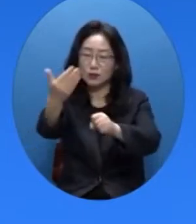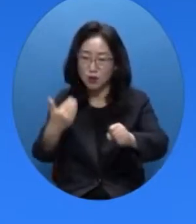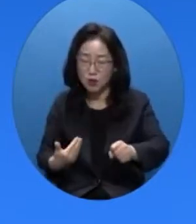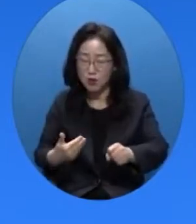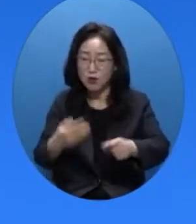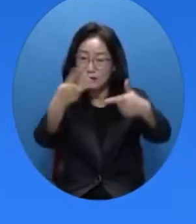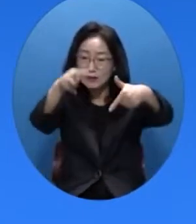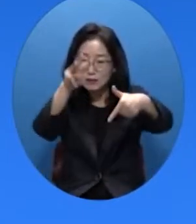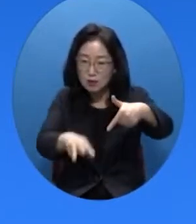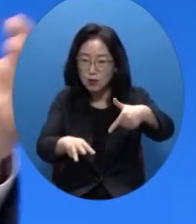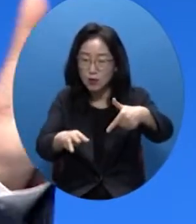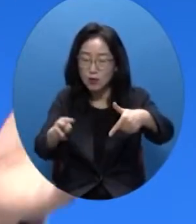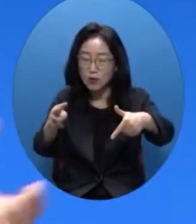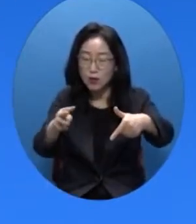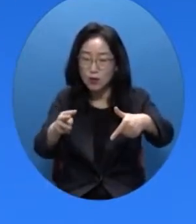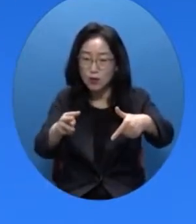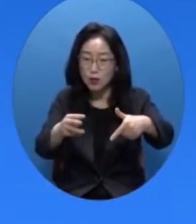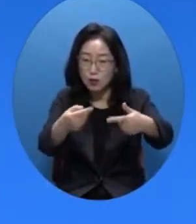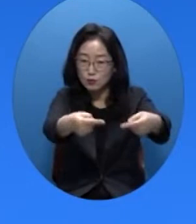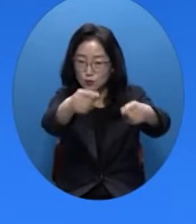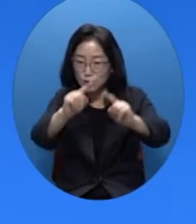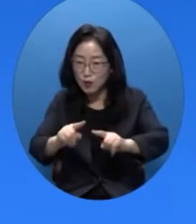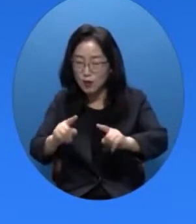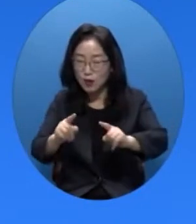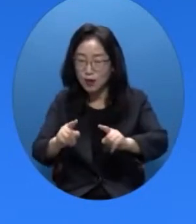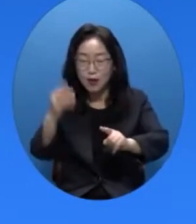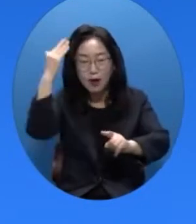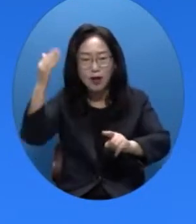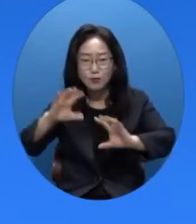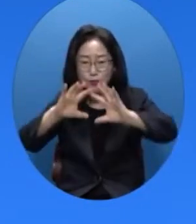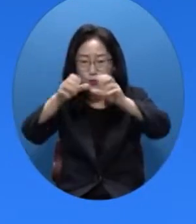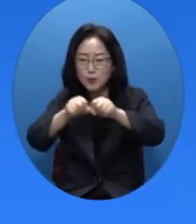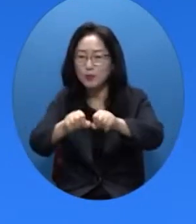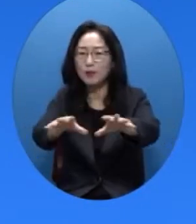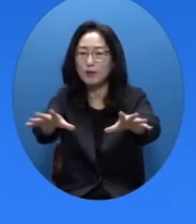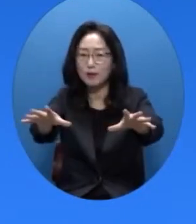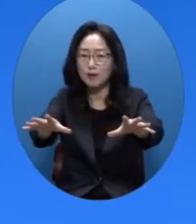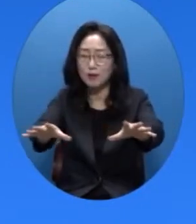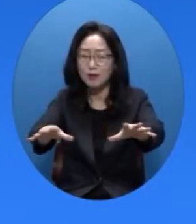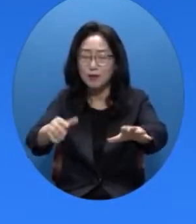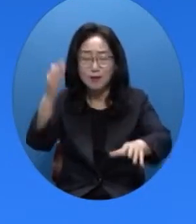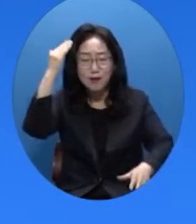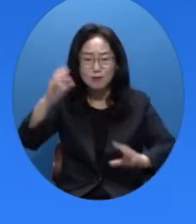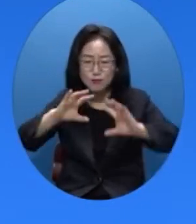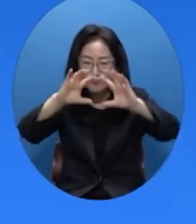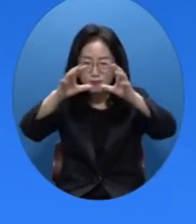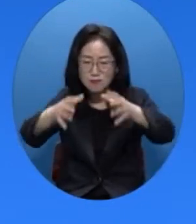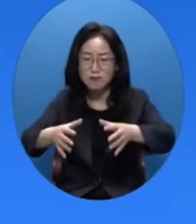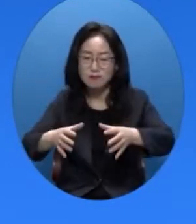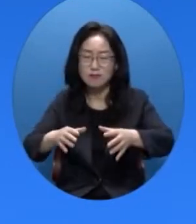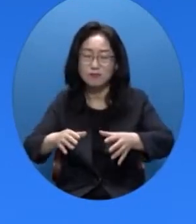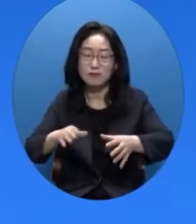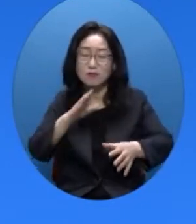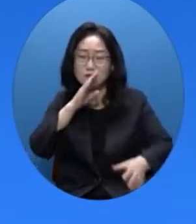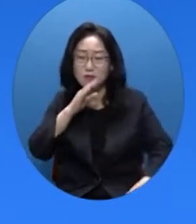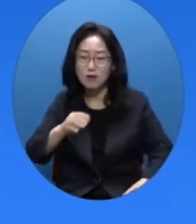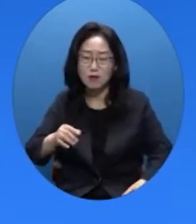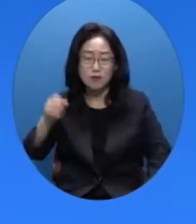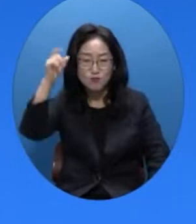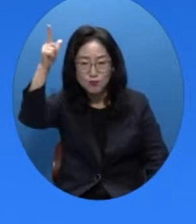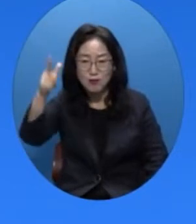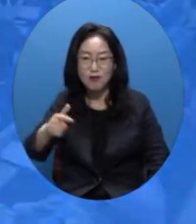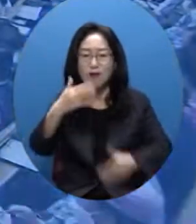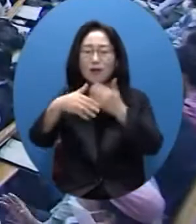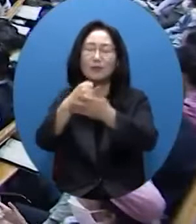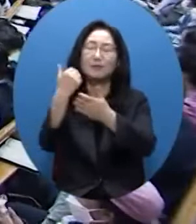재물 통해서 들어와서 1골 올라 이렇게 세계의 위대한 10대 국가로 세워 놓은 것입니다 어느 사람이 모델입니다